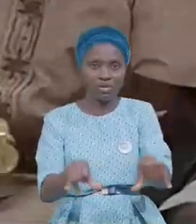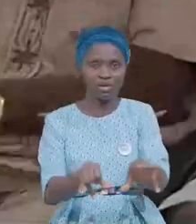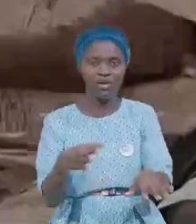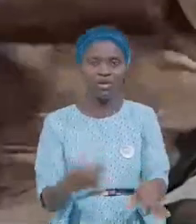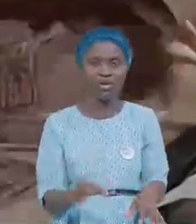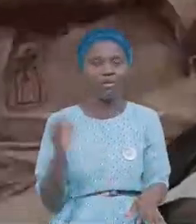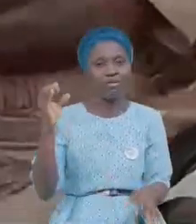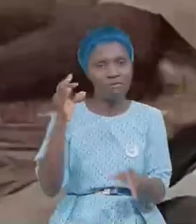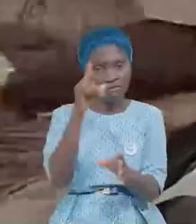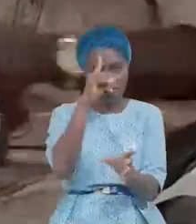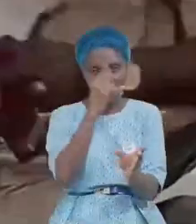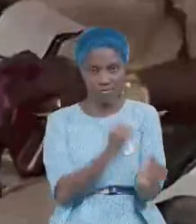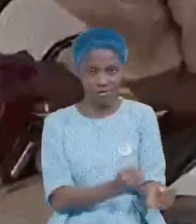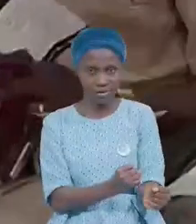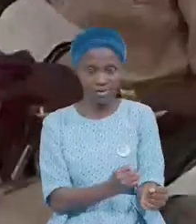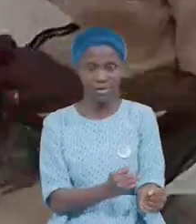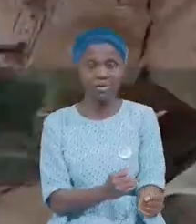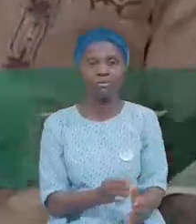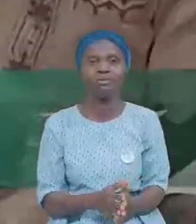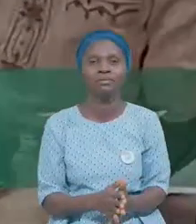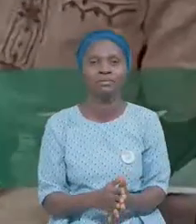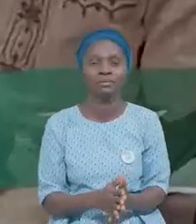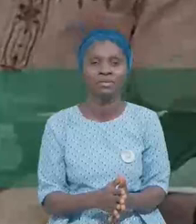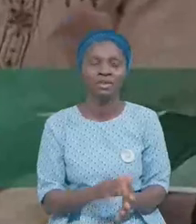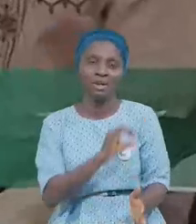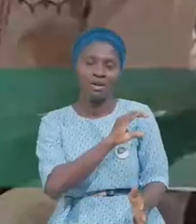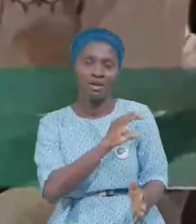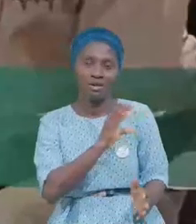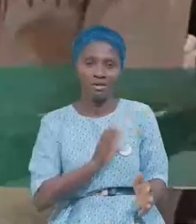même mesure de foi. Et Christ est